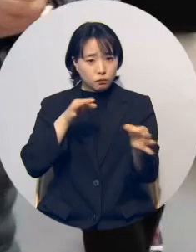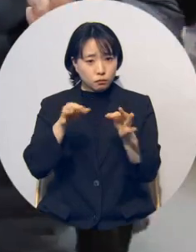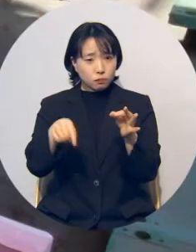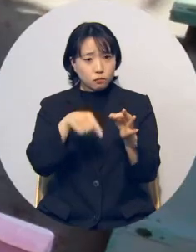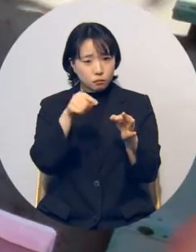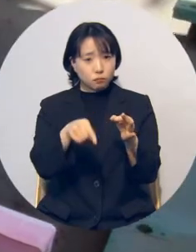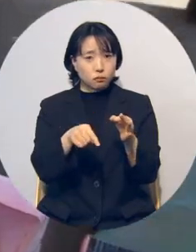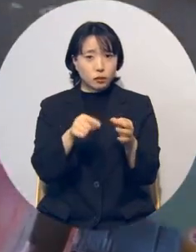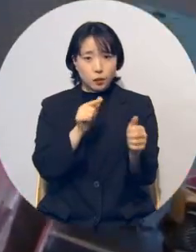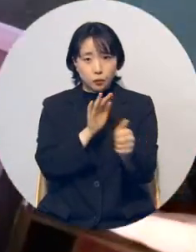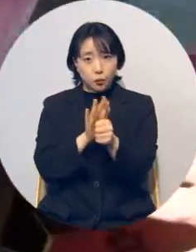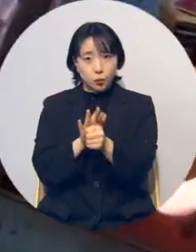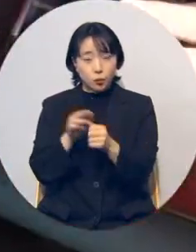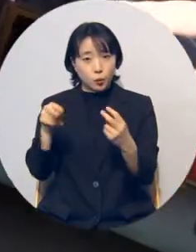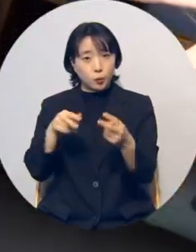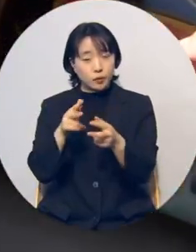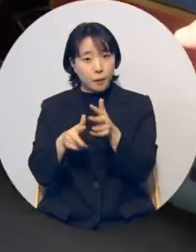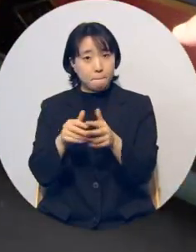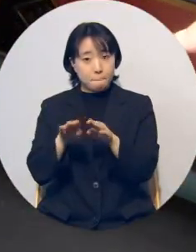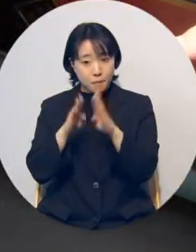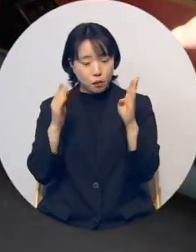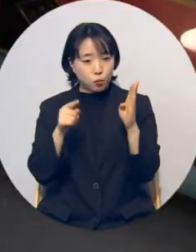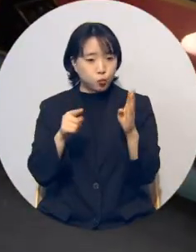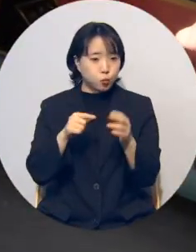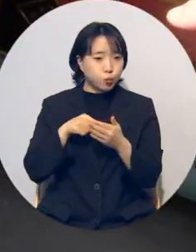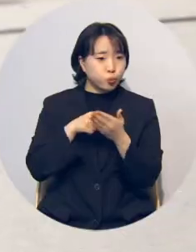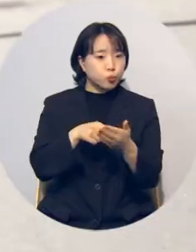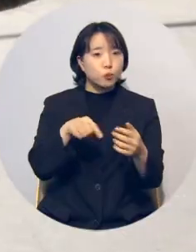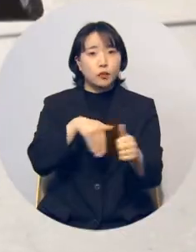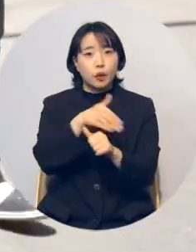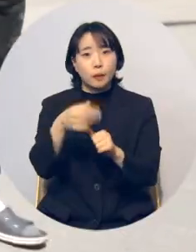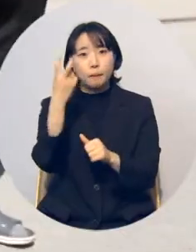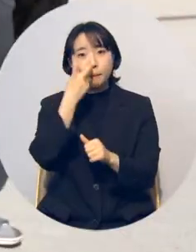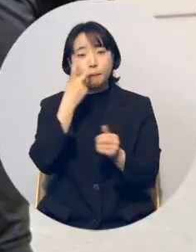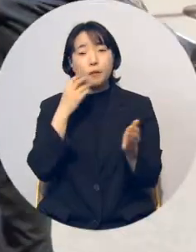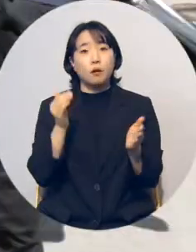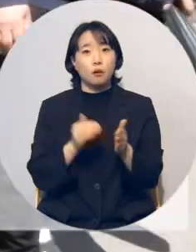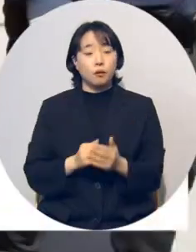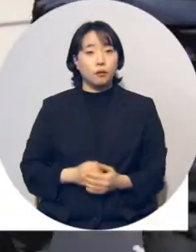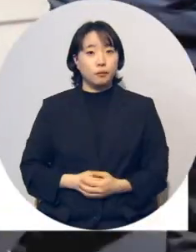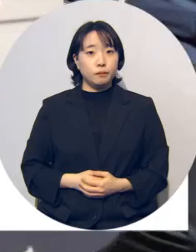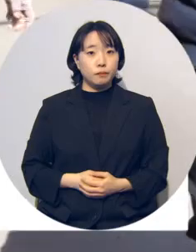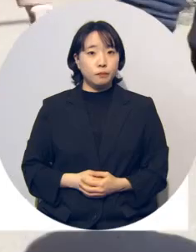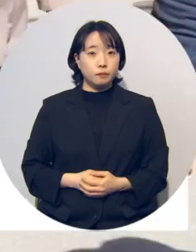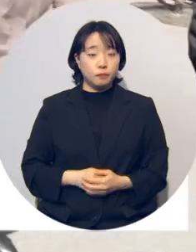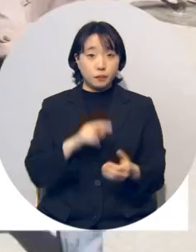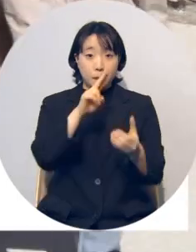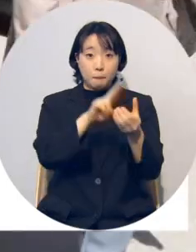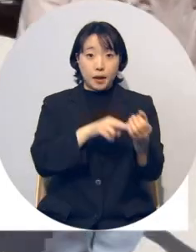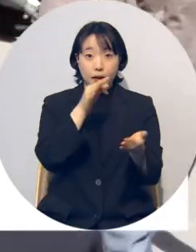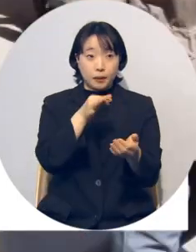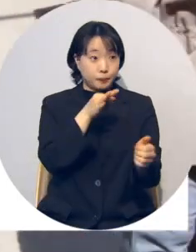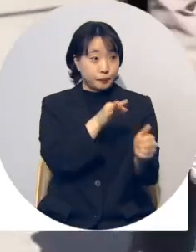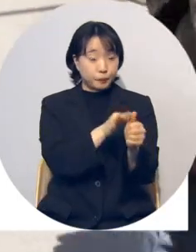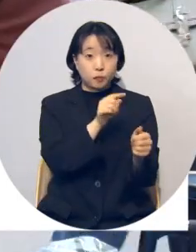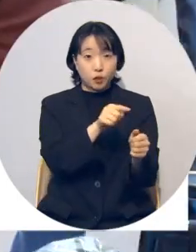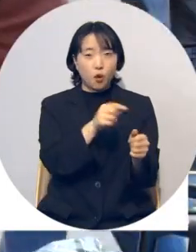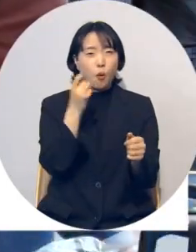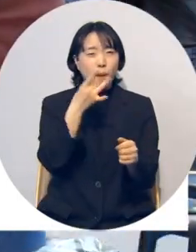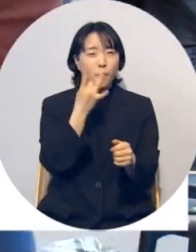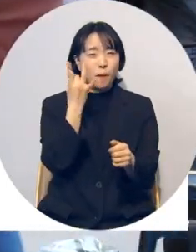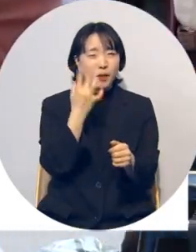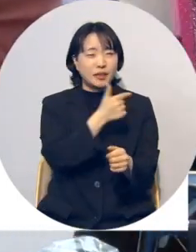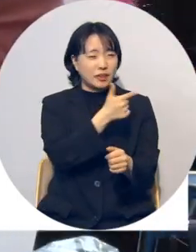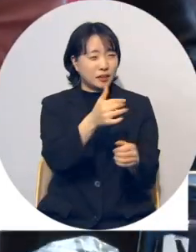납품단가 지원 사업 추진 상황도 살폈습니다. 그간 납품단가 지원 사업은 대형마트 중심으로만